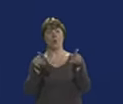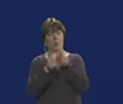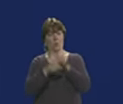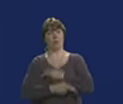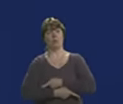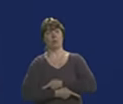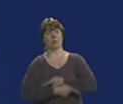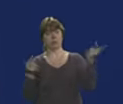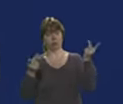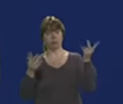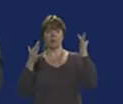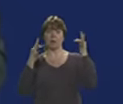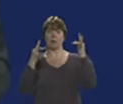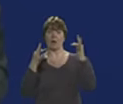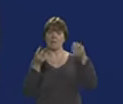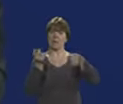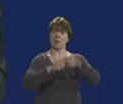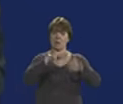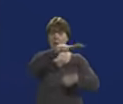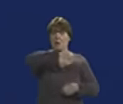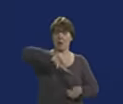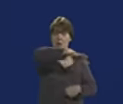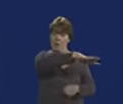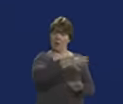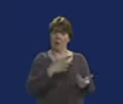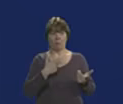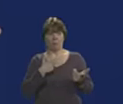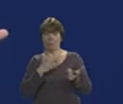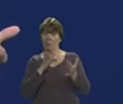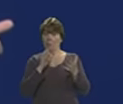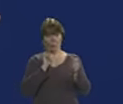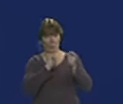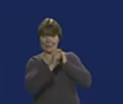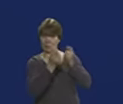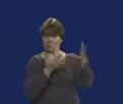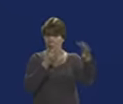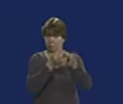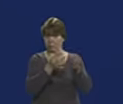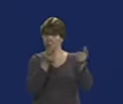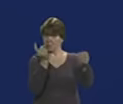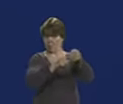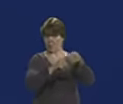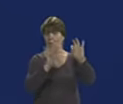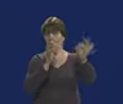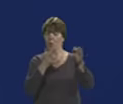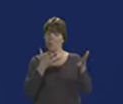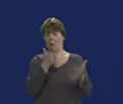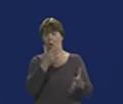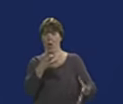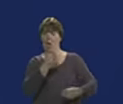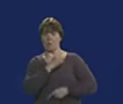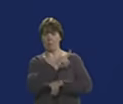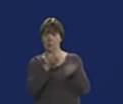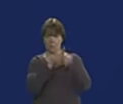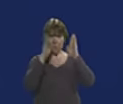dire, s'agissant des corps intermédiaires et des syndicats, que je n'ai aucun problème pour discuter avec eux, mais que je n'accepte pas le